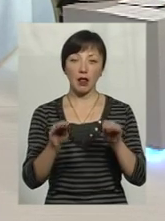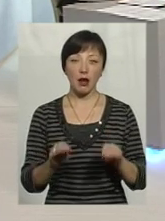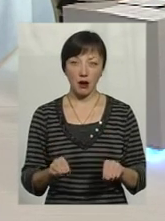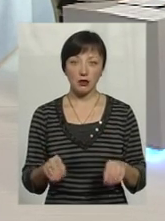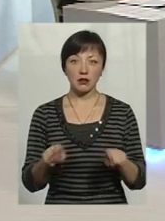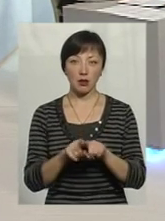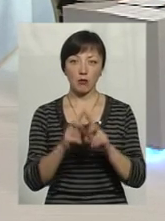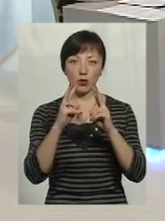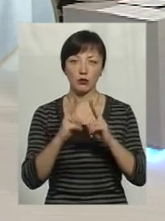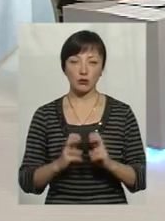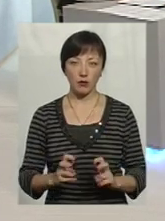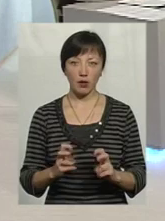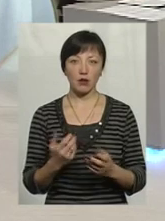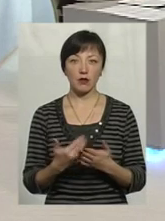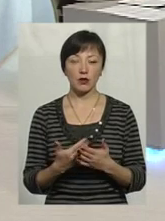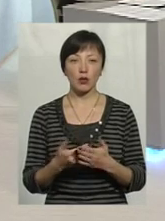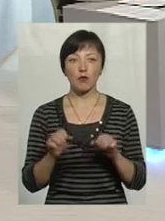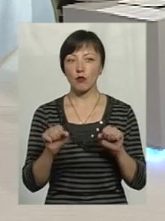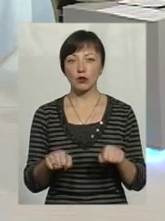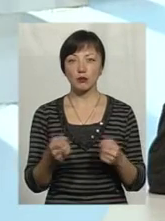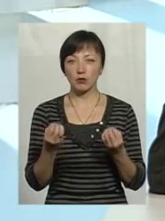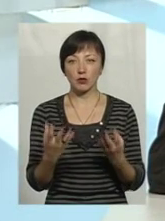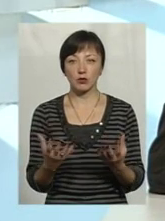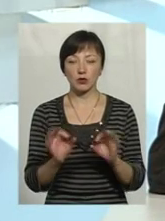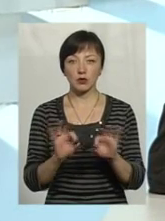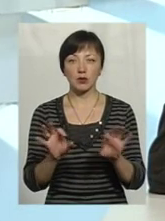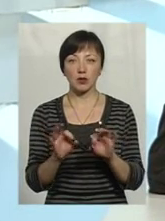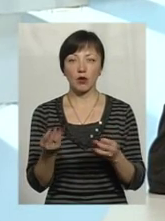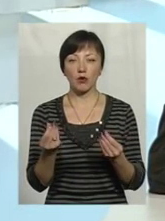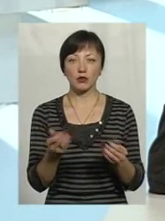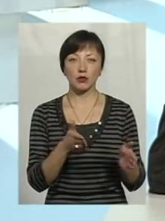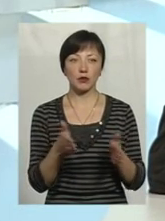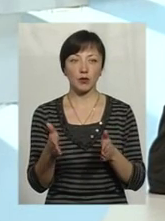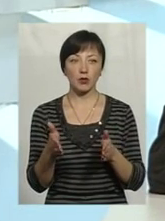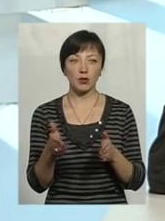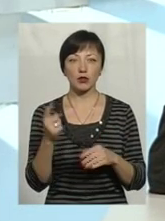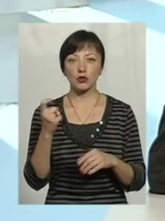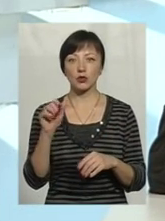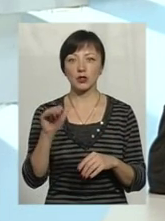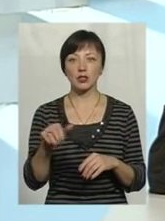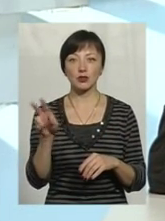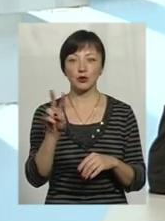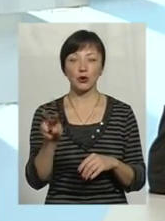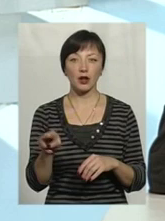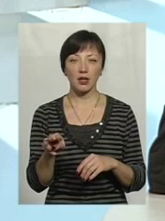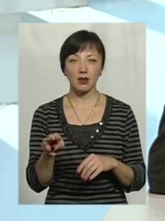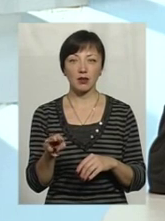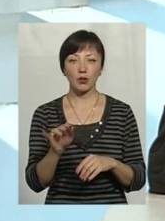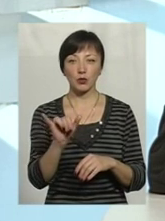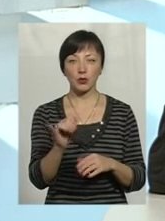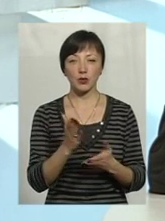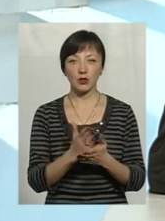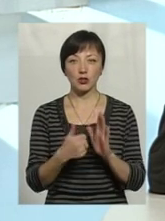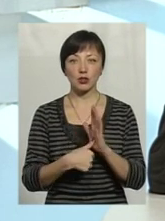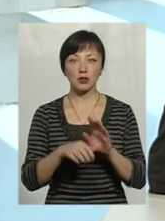так проаналізували. От, ну, можна просто назвати готівкові кошти. Так, там 100 тисяч доларів пана Корнійчука,